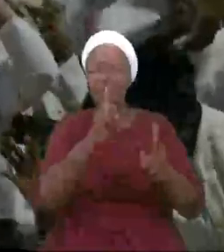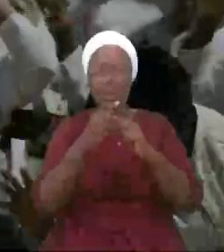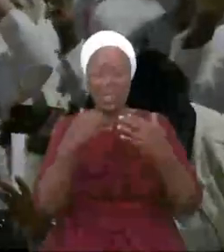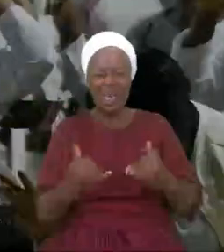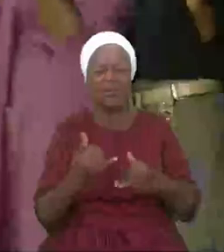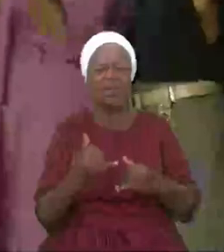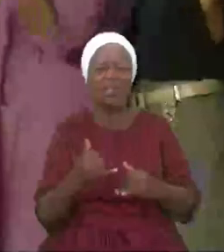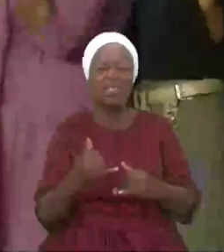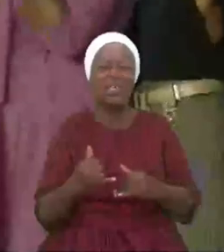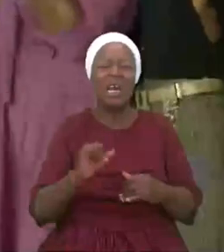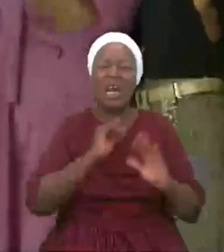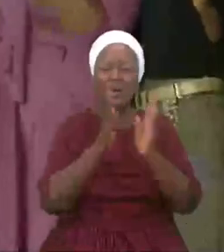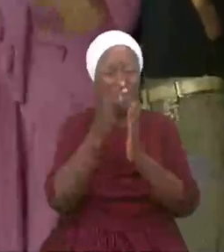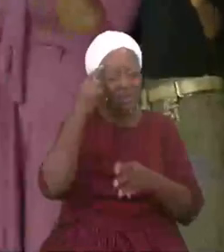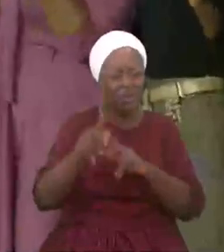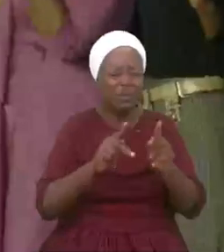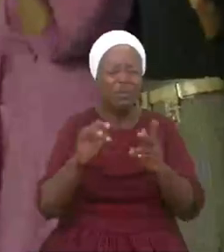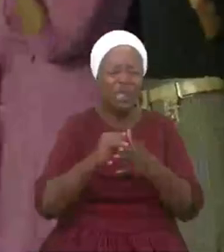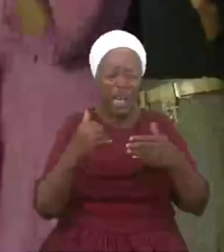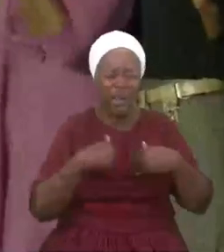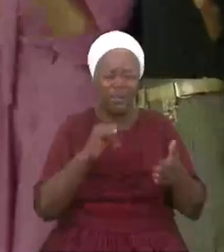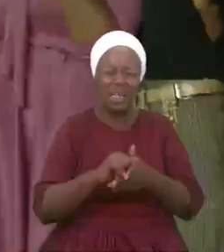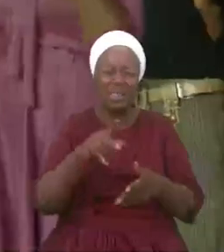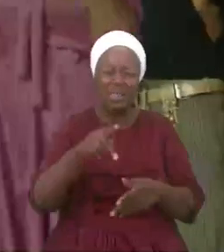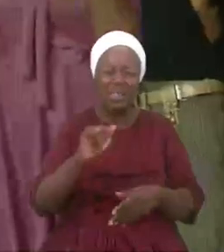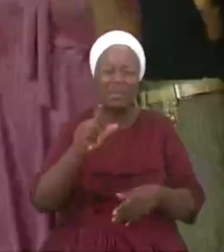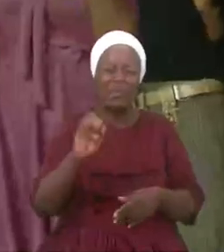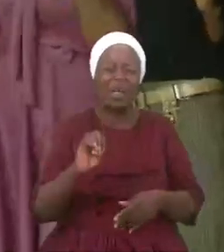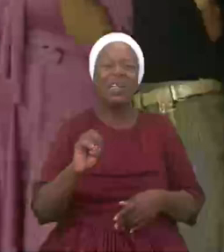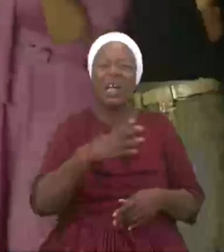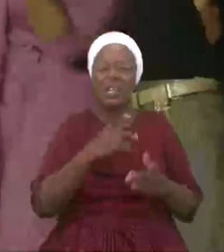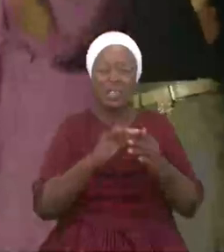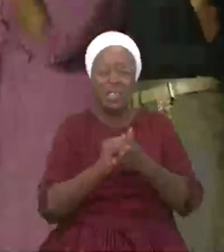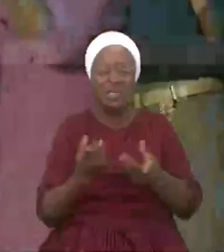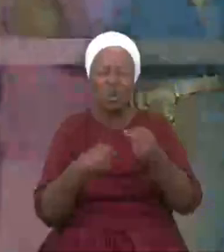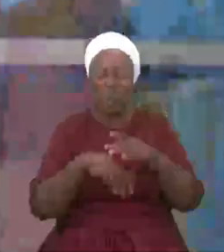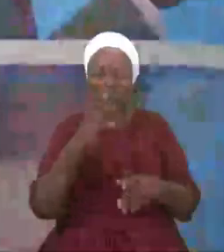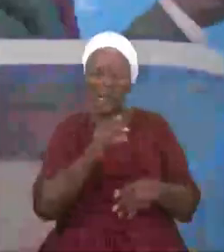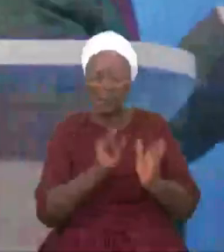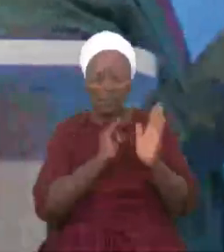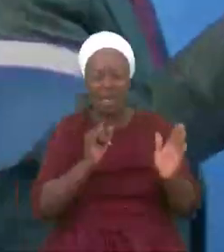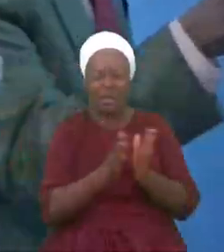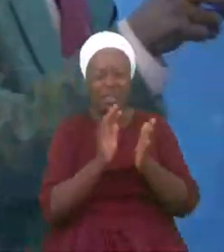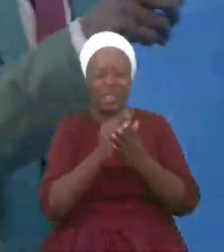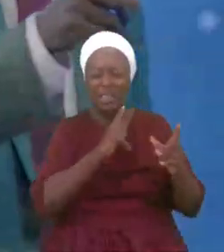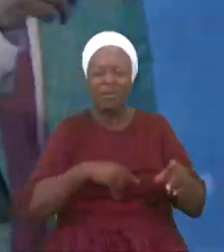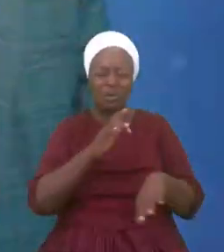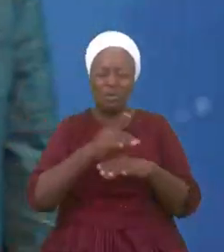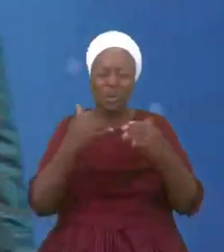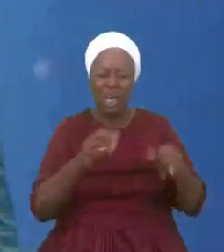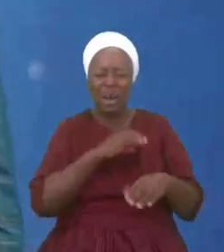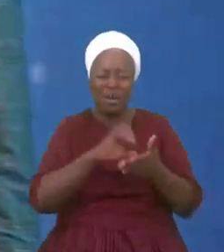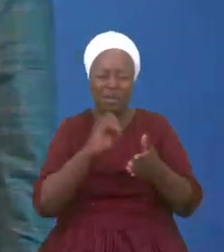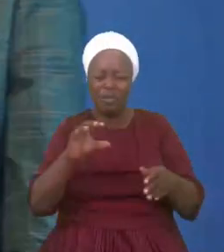que que le sous commence à entendre que le muet commence à parler je prie pour ceux qui ont les